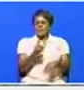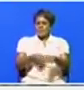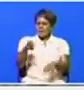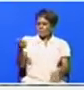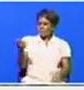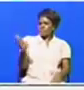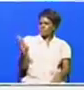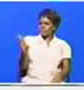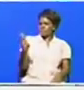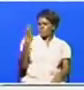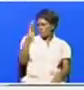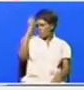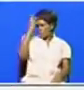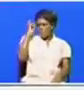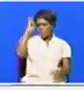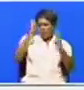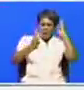risasi inatia shaka.